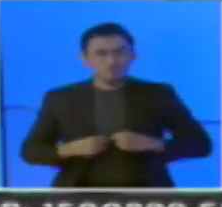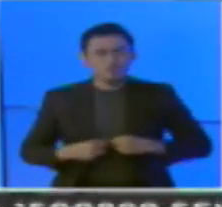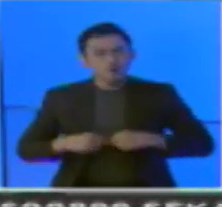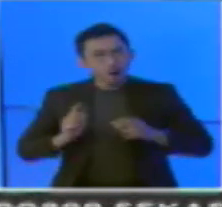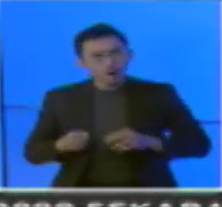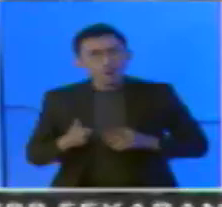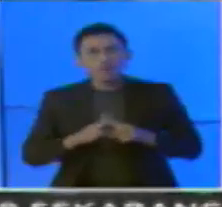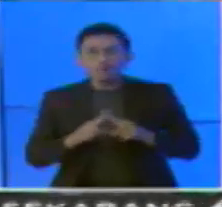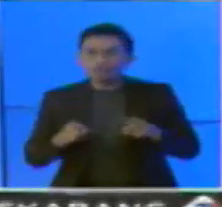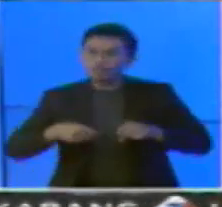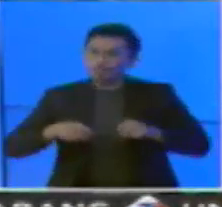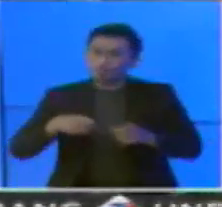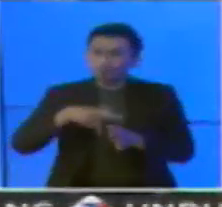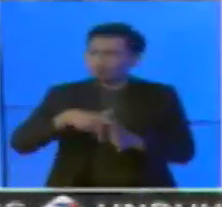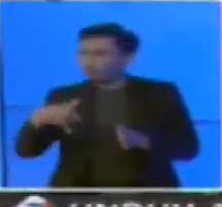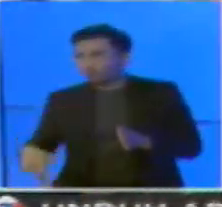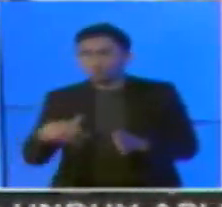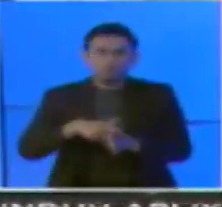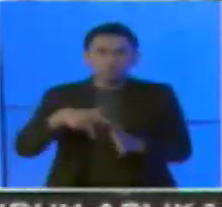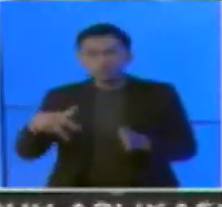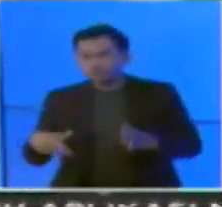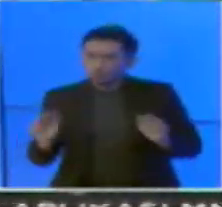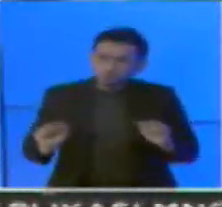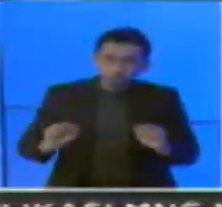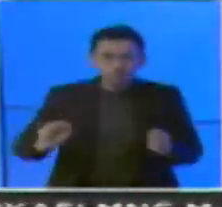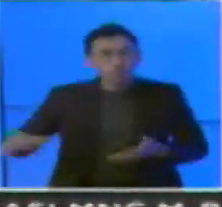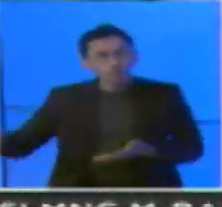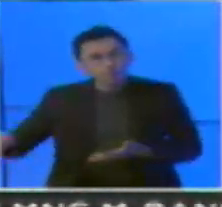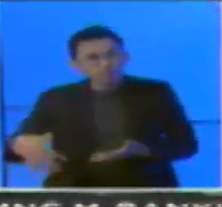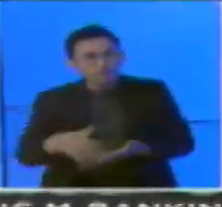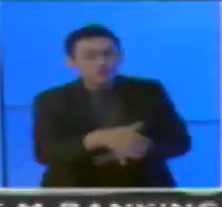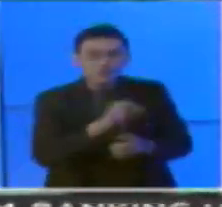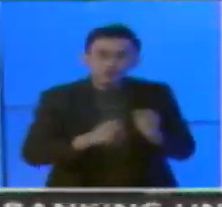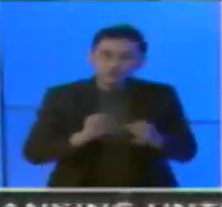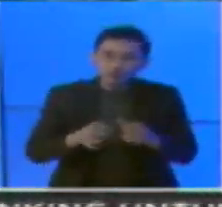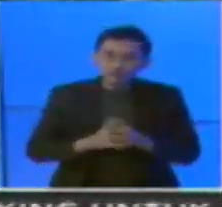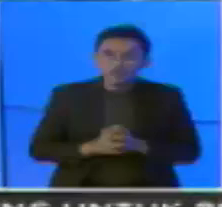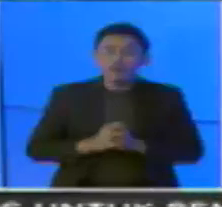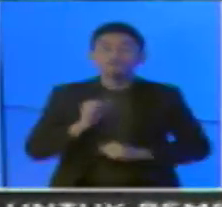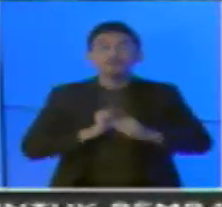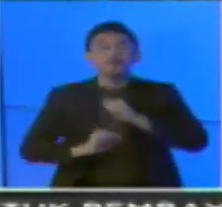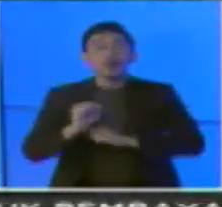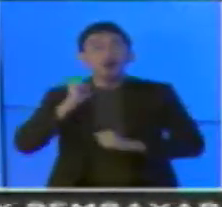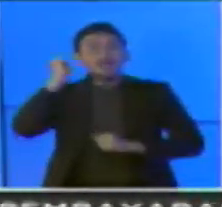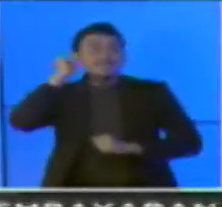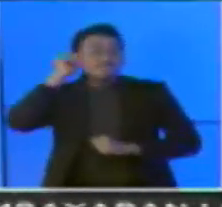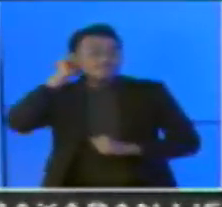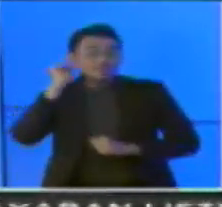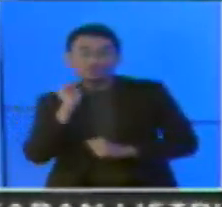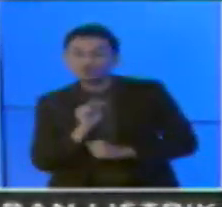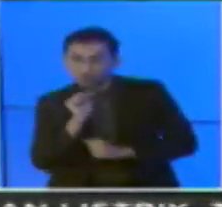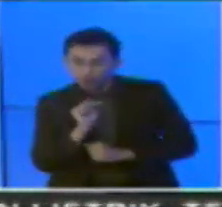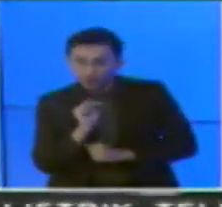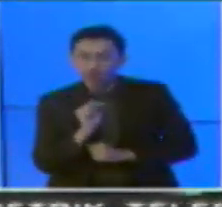warga. Gerakan kelompok ibu pegiat sampah di Kebumas ini makin tren dan mendapatkan dukungan warga